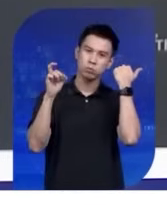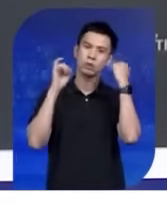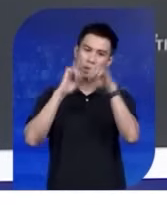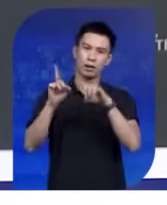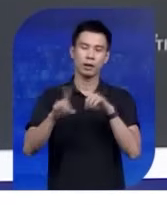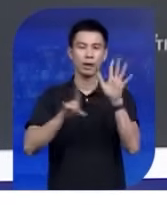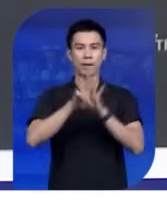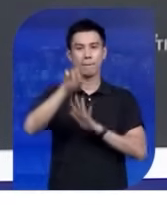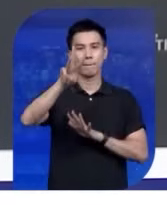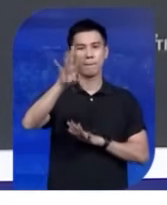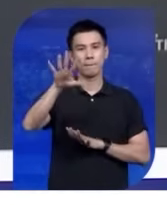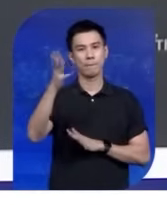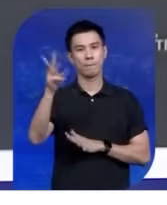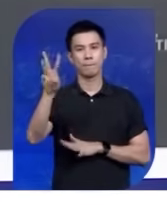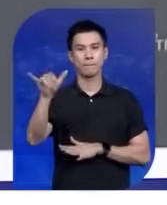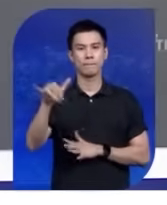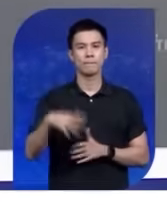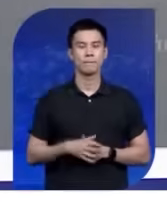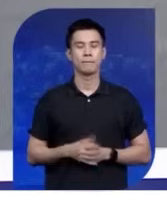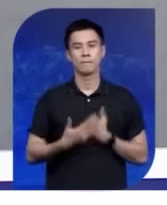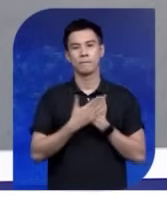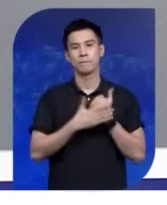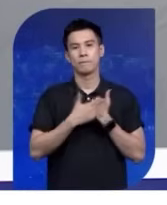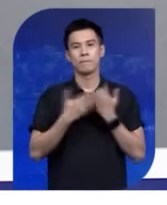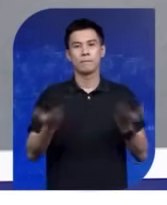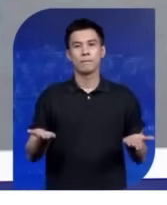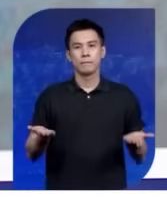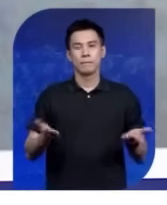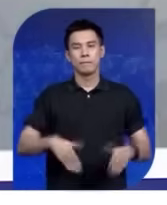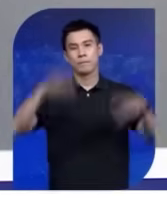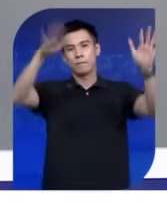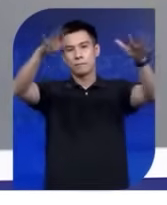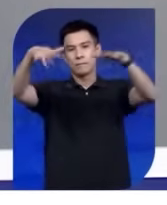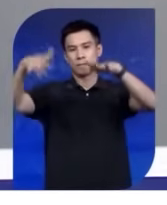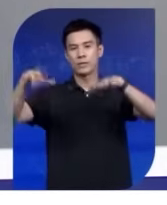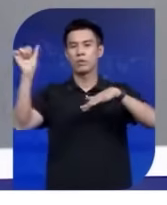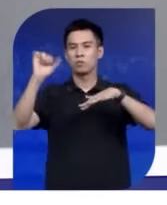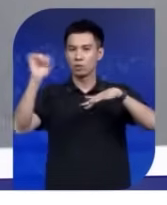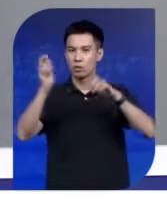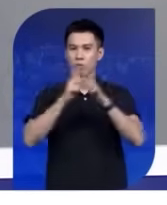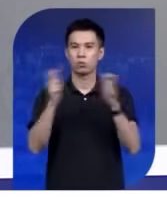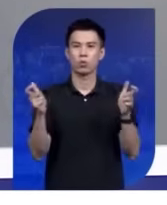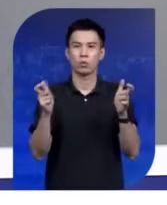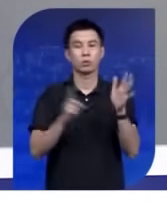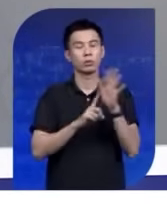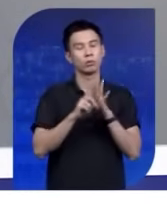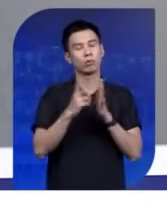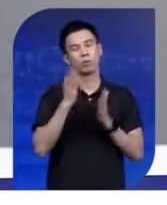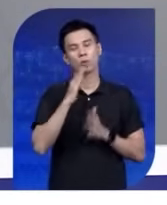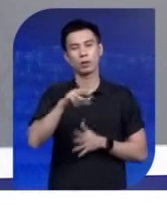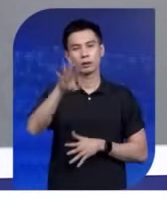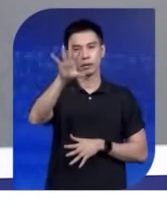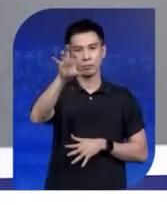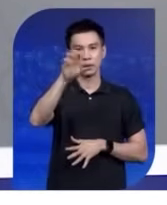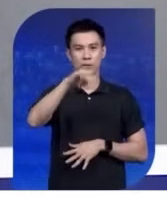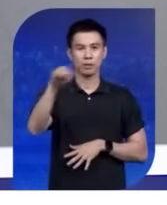3536 Đ C với Bắc Bộ dự báo đêm nay có mưa dông có điểm mưa vừa mưa to lượng trên 50 mm